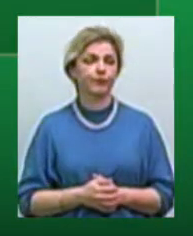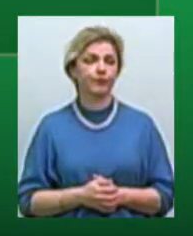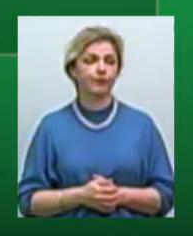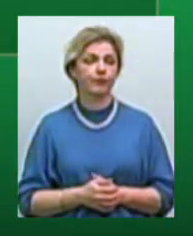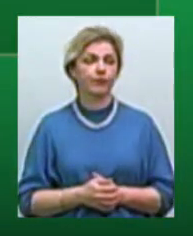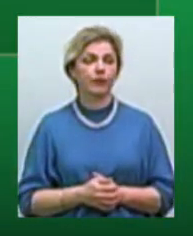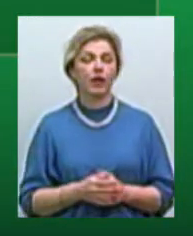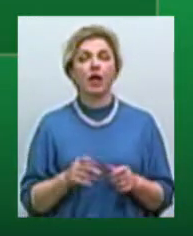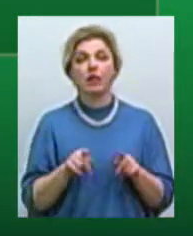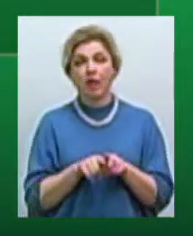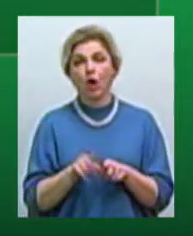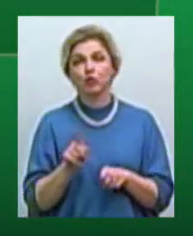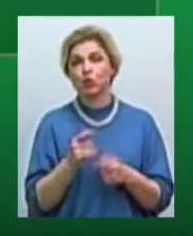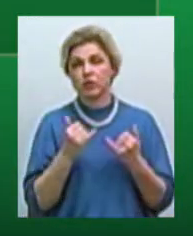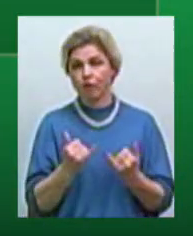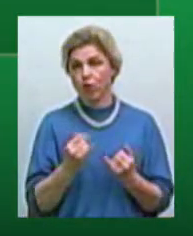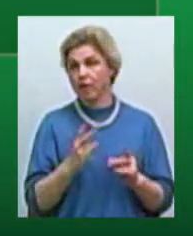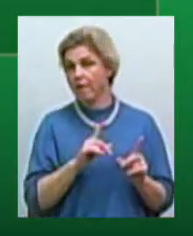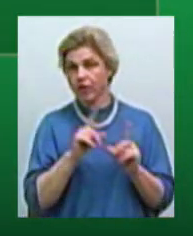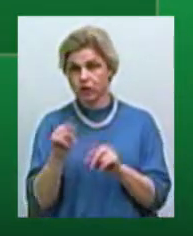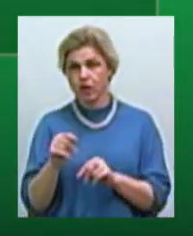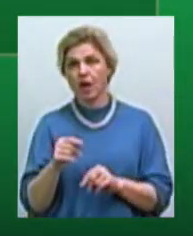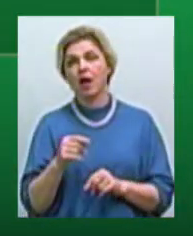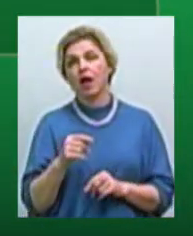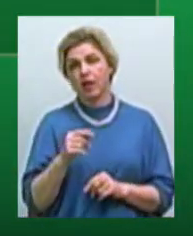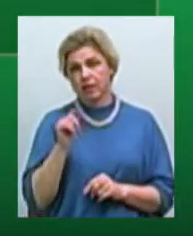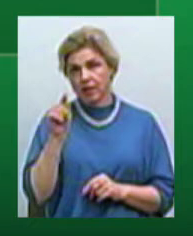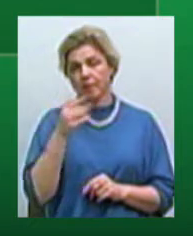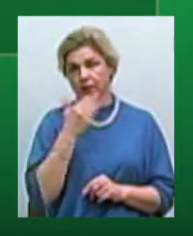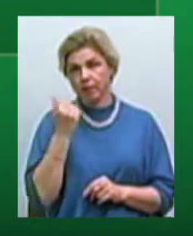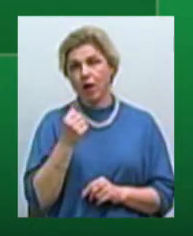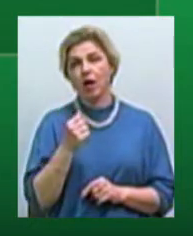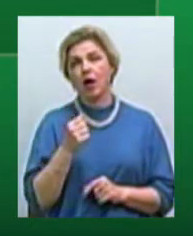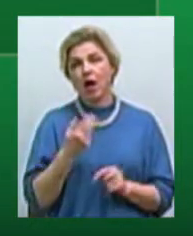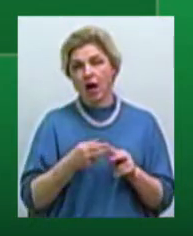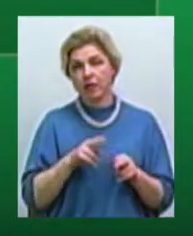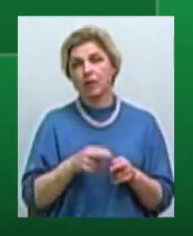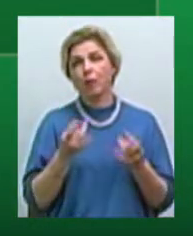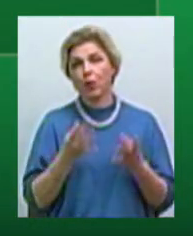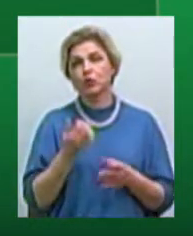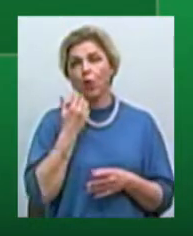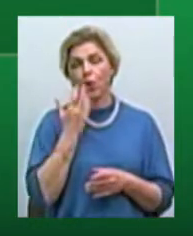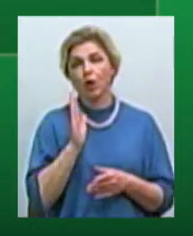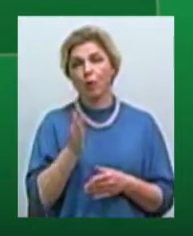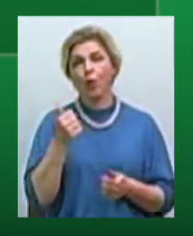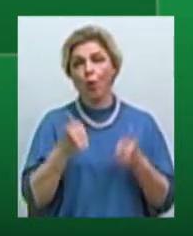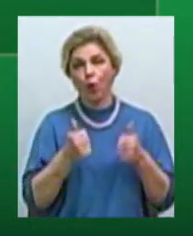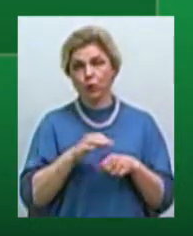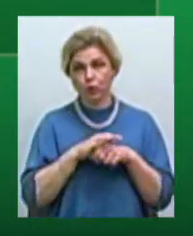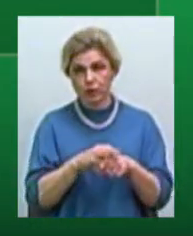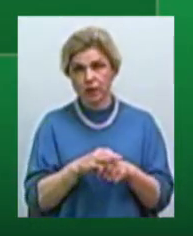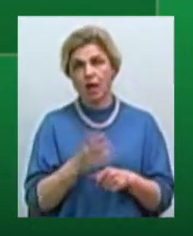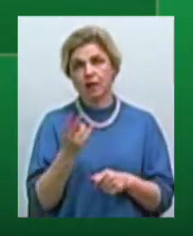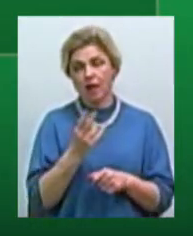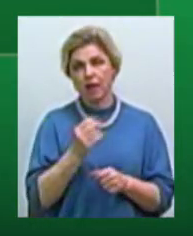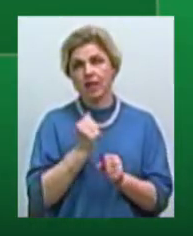Так, як ми сьогодні не виїжджали, наших актів там немає. То Укртрансбезпека. Потім просто, коли відбувається конкурс, надає свій аналіз